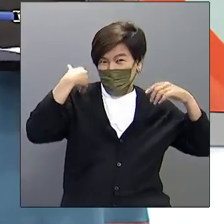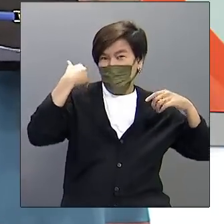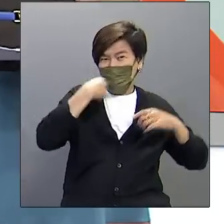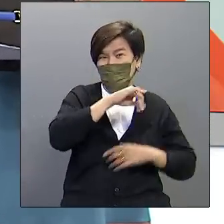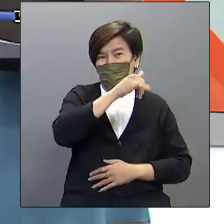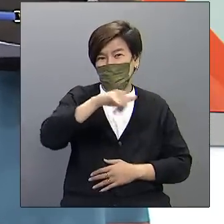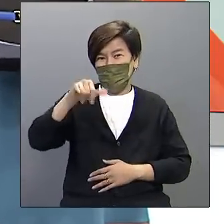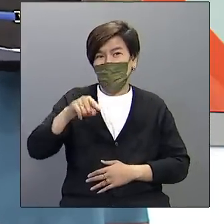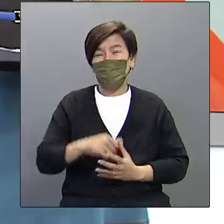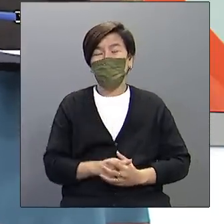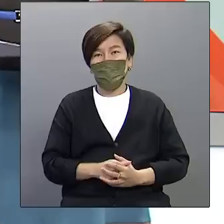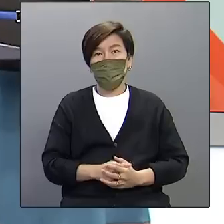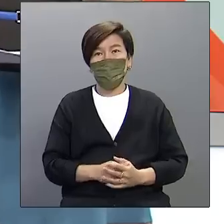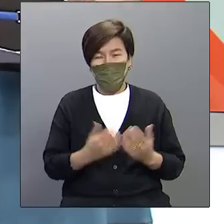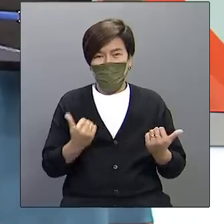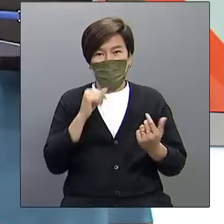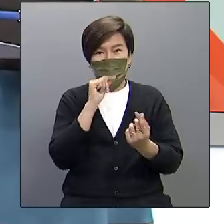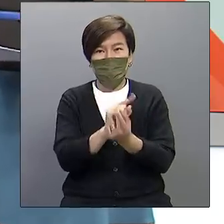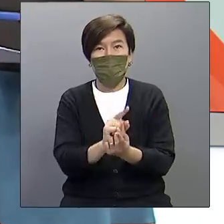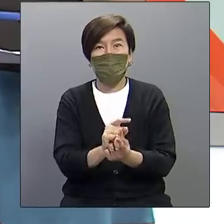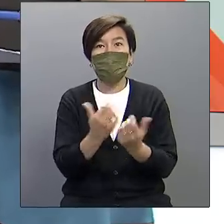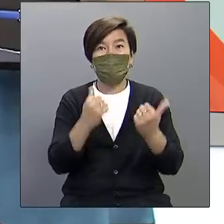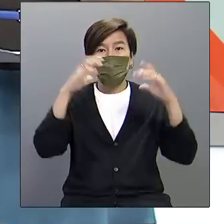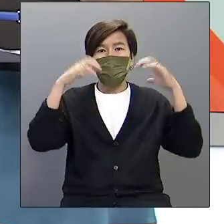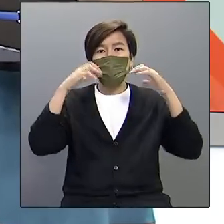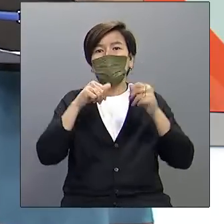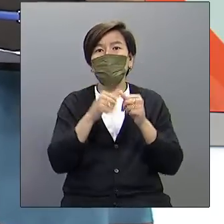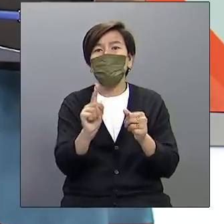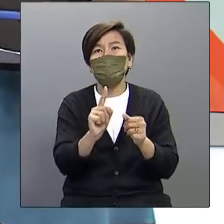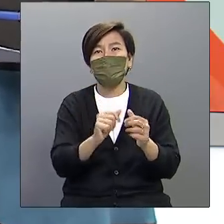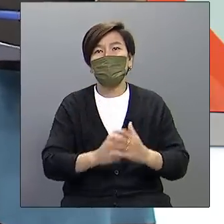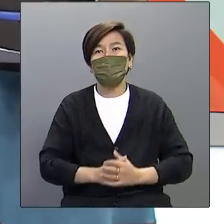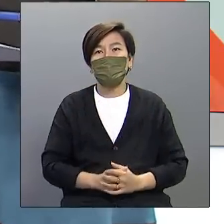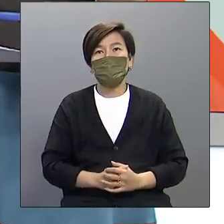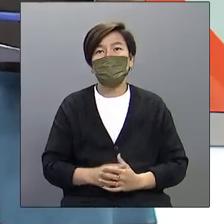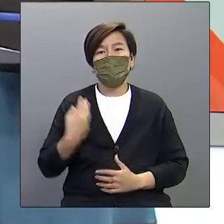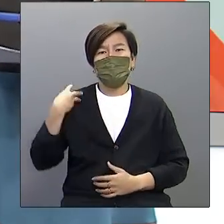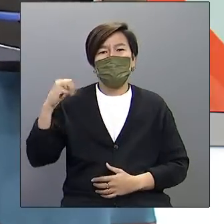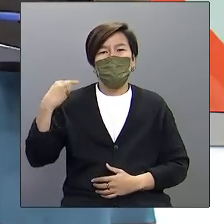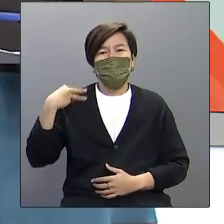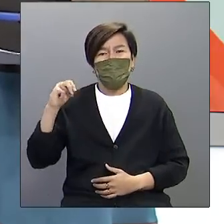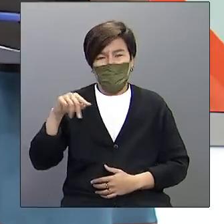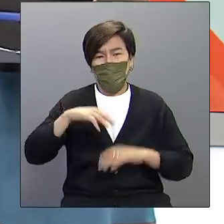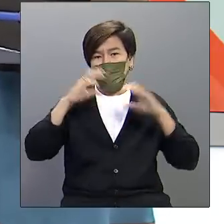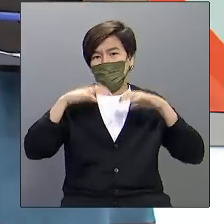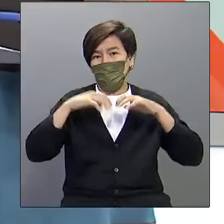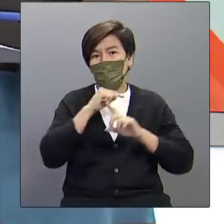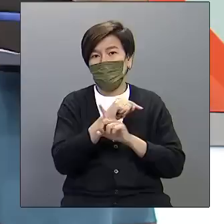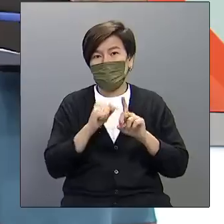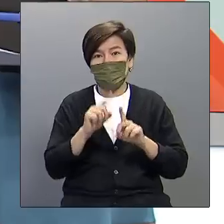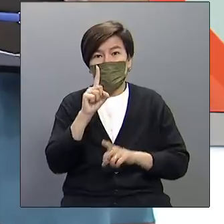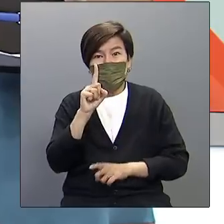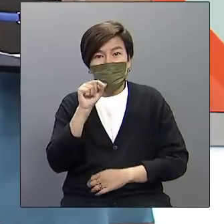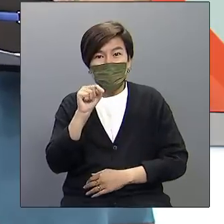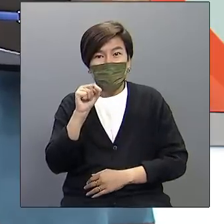งที่มีความเสียงเกิดขึ้นในวันนี้สำหรบวันนี้ฝนสูงสุอยู่ที่เขตมีนบุรี 100.5